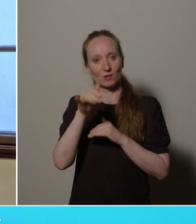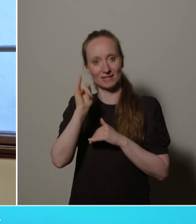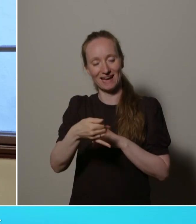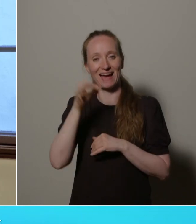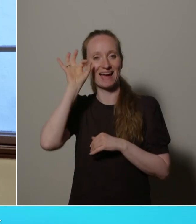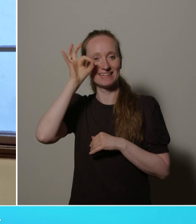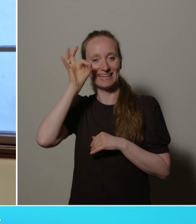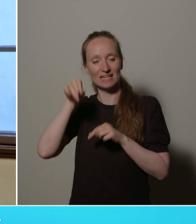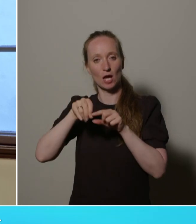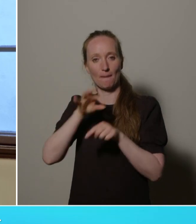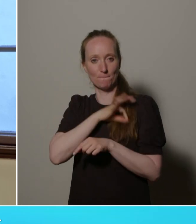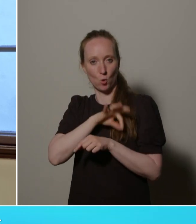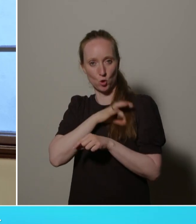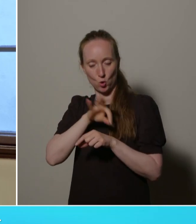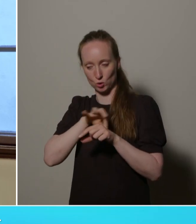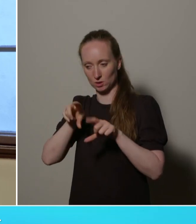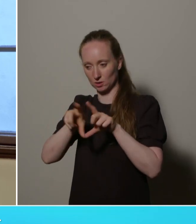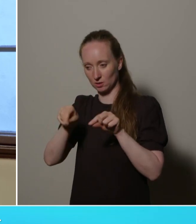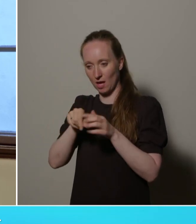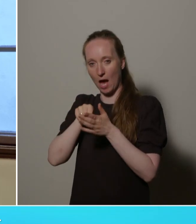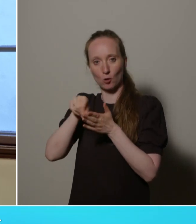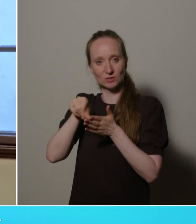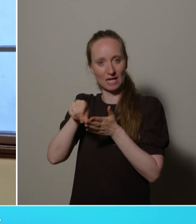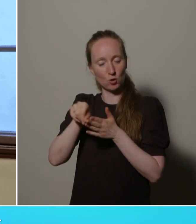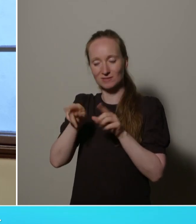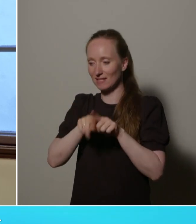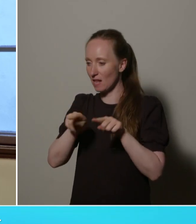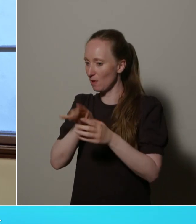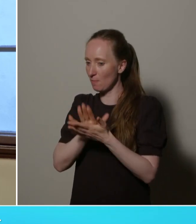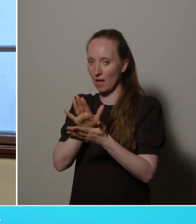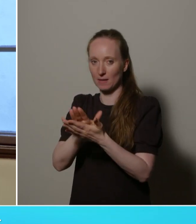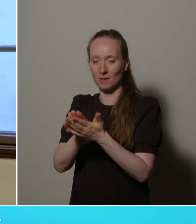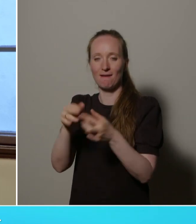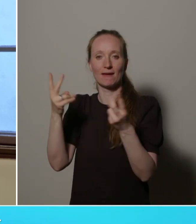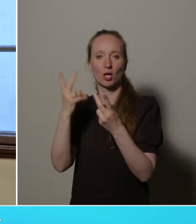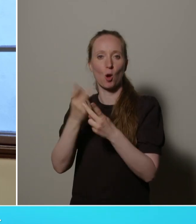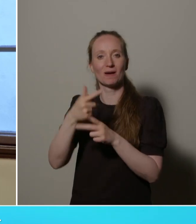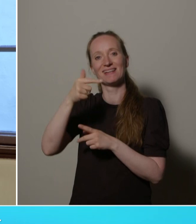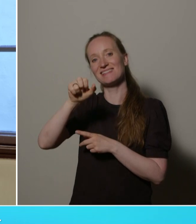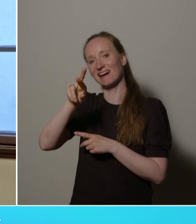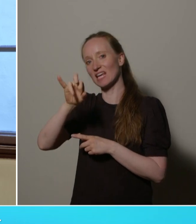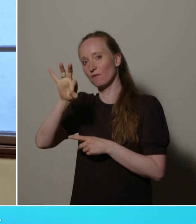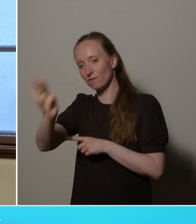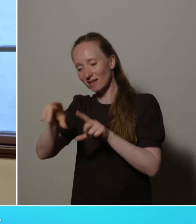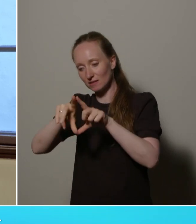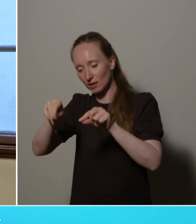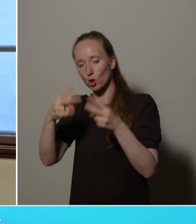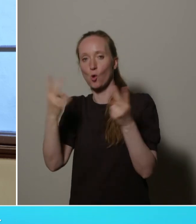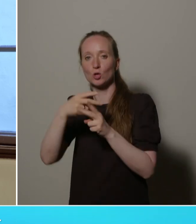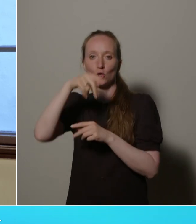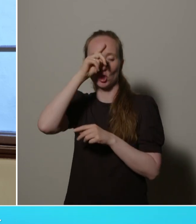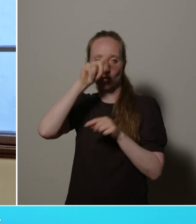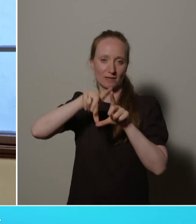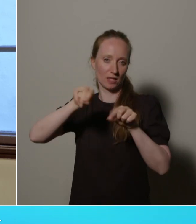wird wie bisher, völlig egal, ob es ein Tarifticket ist oder ob es ein Deutschlandticket ist. Das ist der